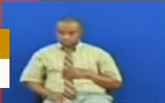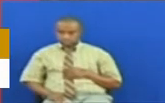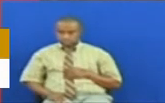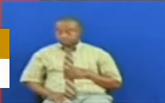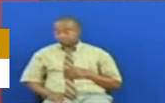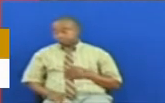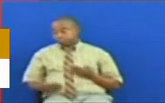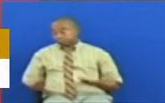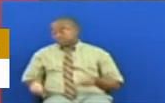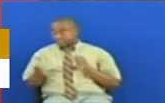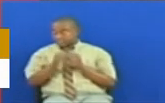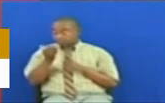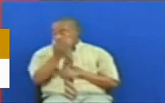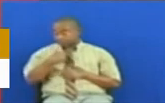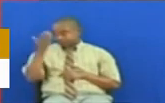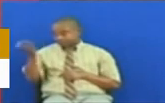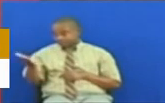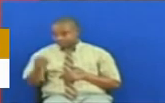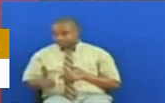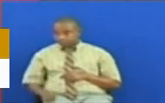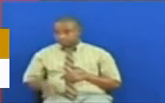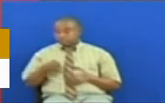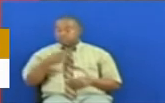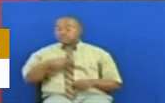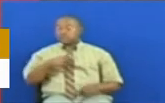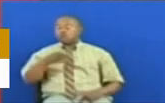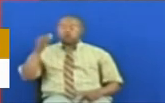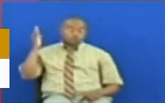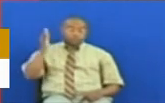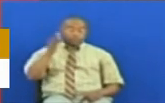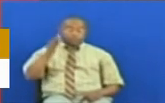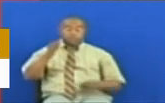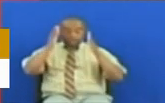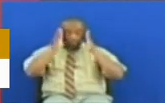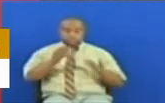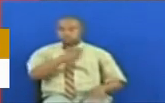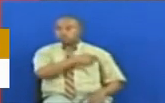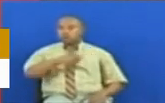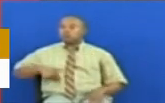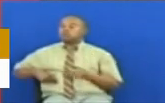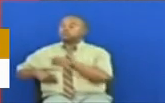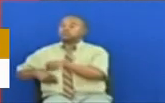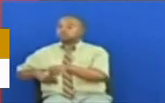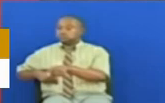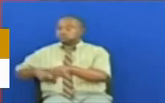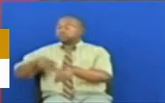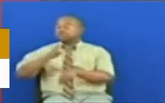jingine, nina hotuba hapa ya Mheshimiwa Rais kwenye meza yangu hapa wakati anazindua hili